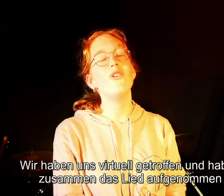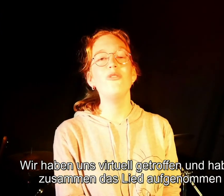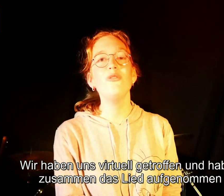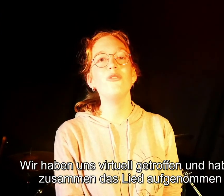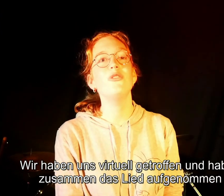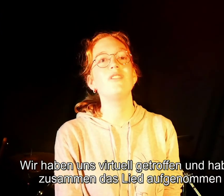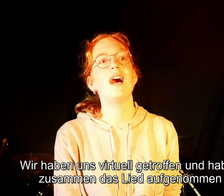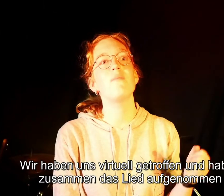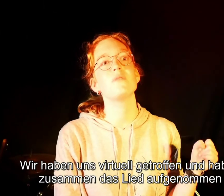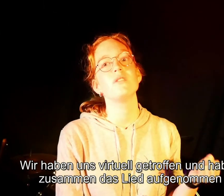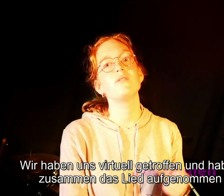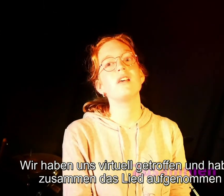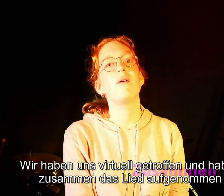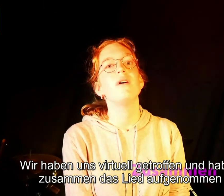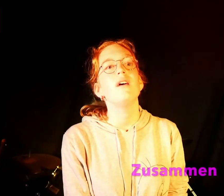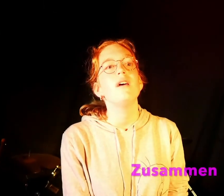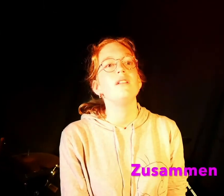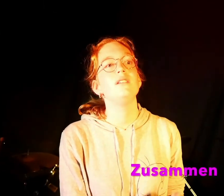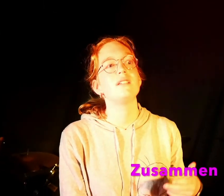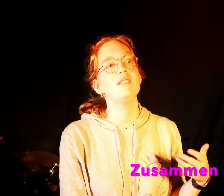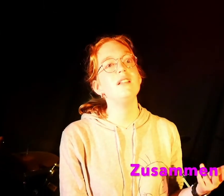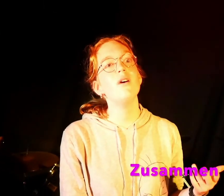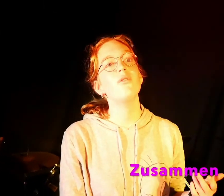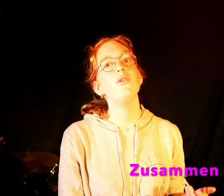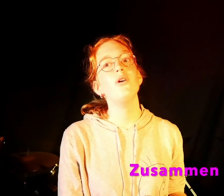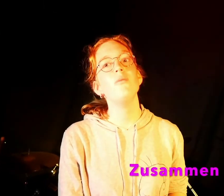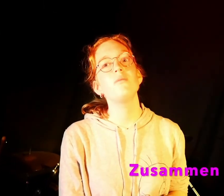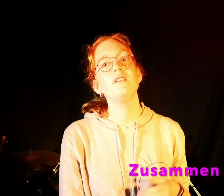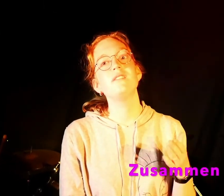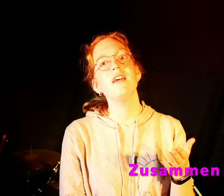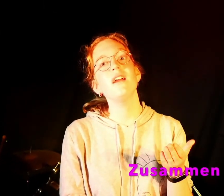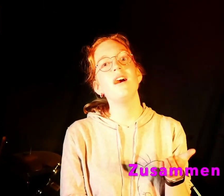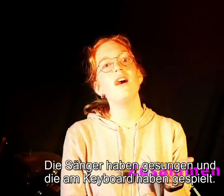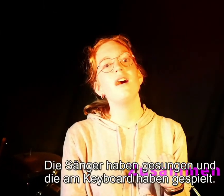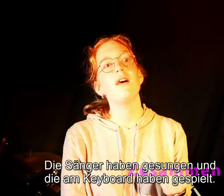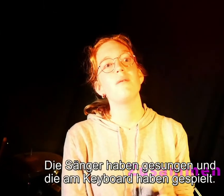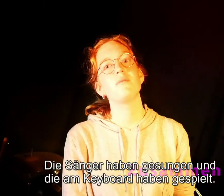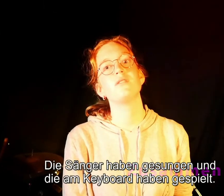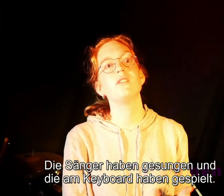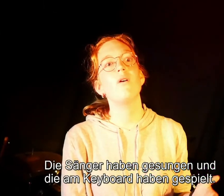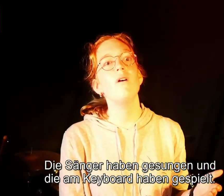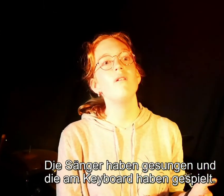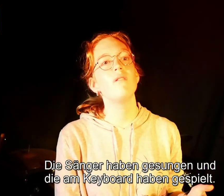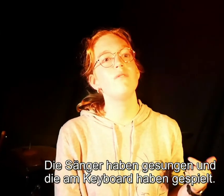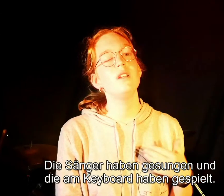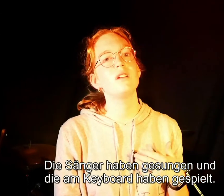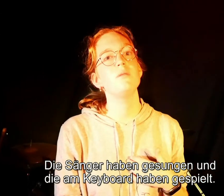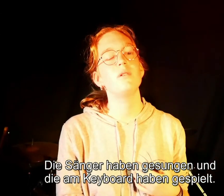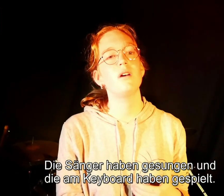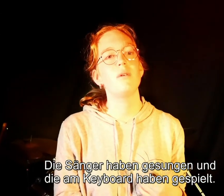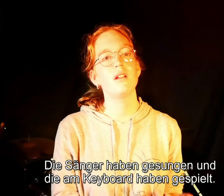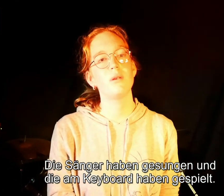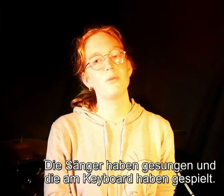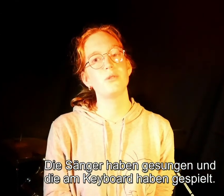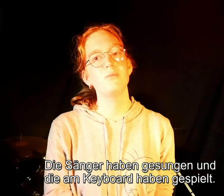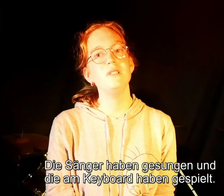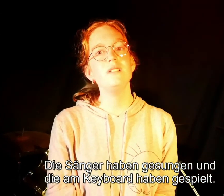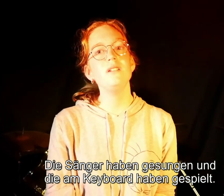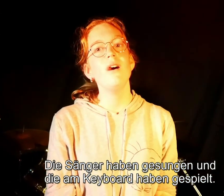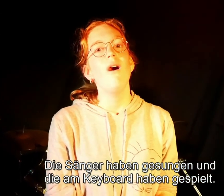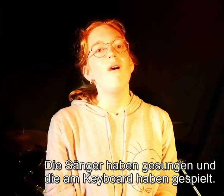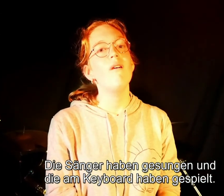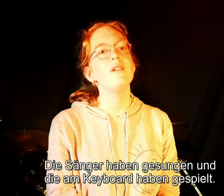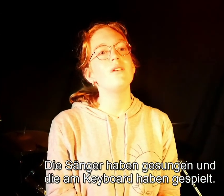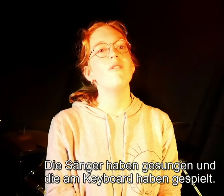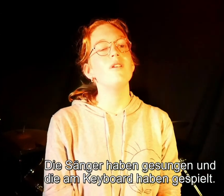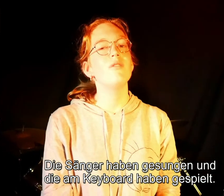virtuell getroffen und haben zusammen das Lied aufgenommen. Die Sänger haben gesungen und wir Keyboard haben gerade